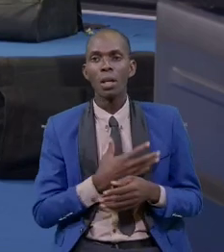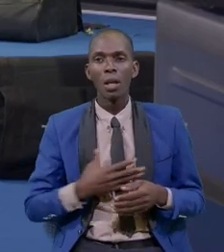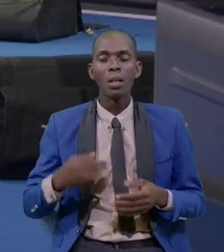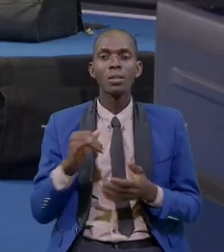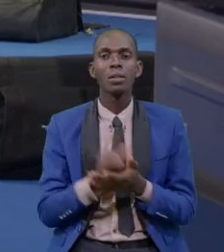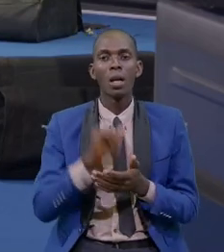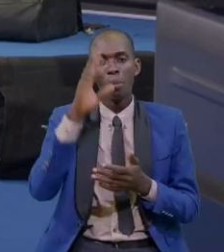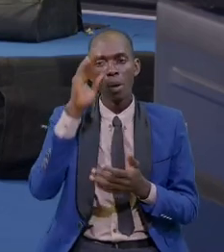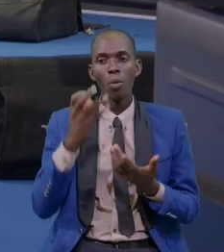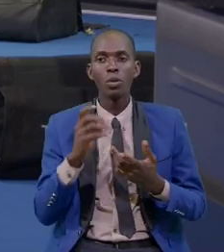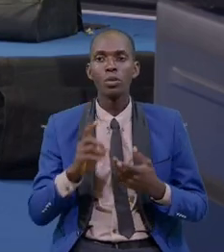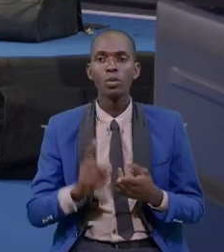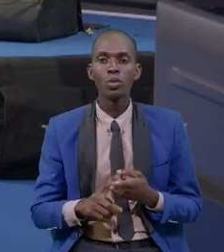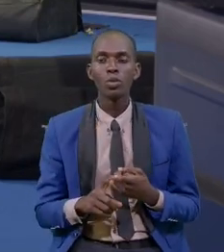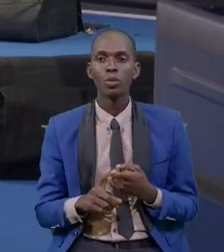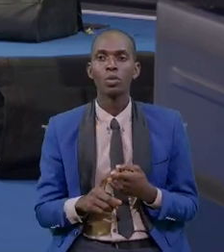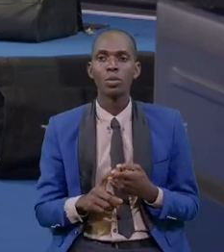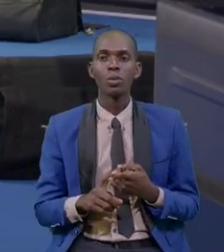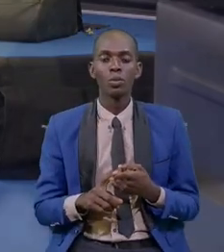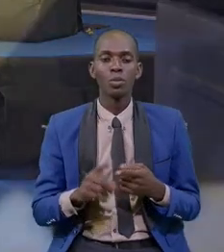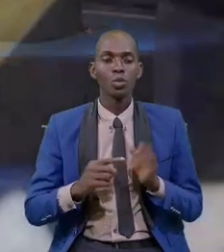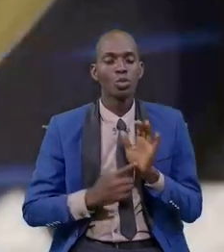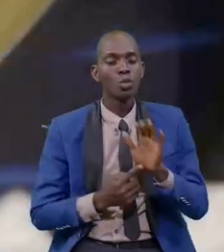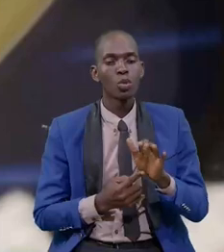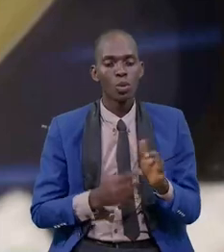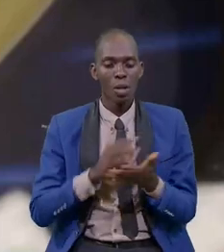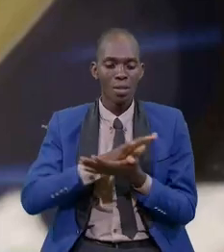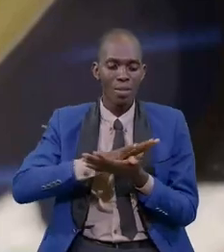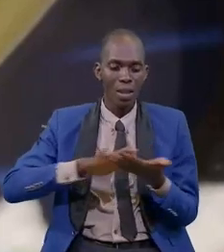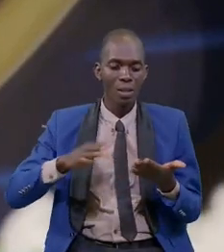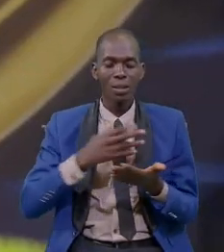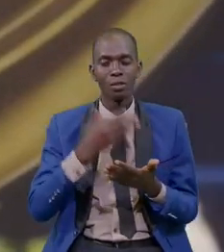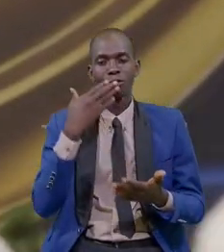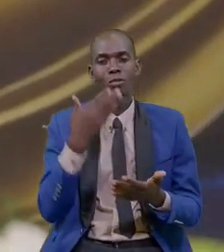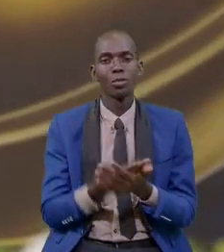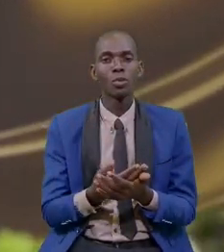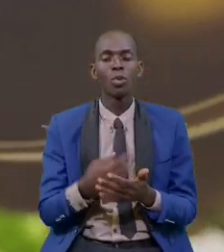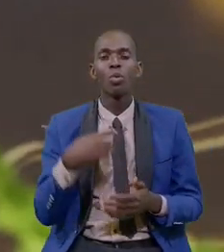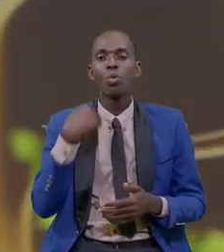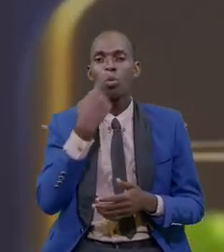justifier. Il est, je suis content, je suis trop bon. Qui est mon voisin?